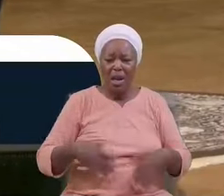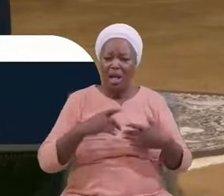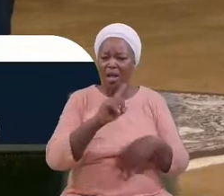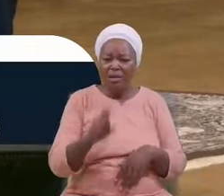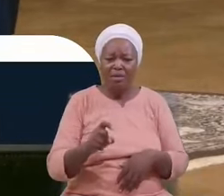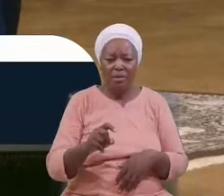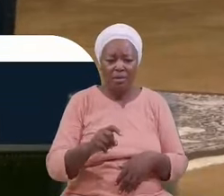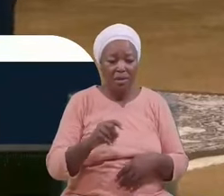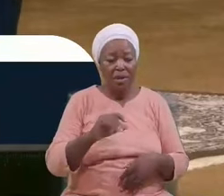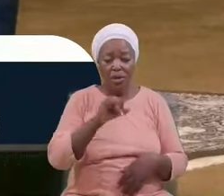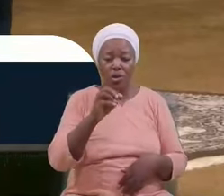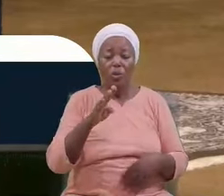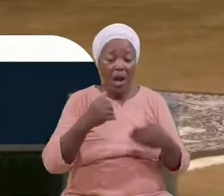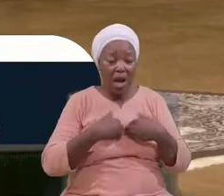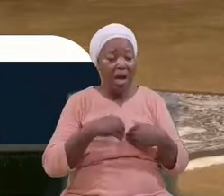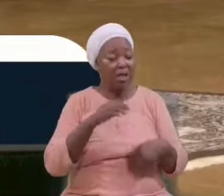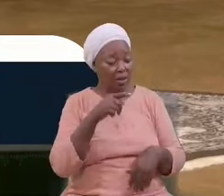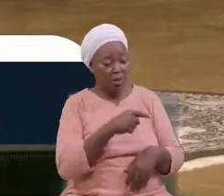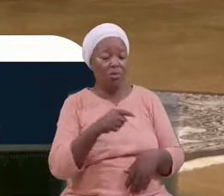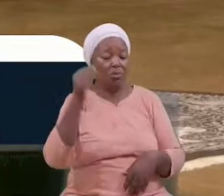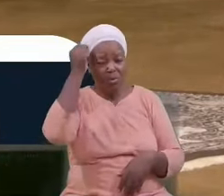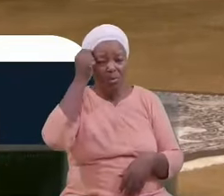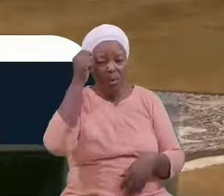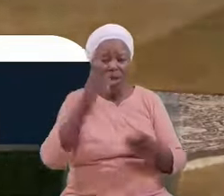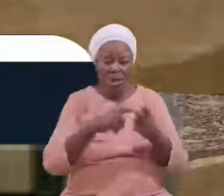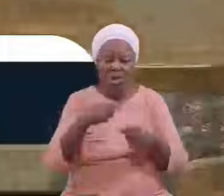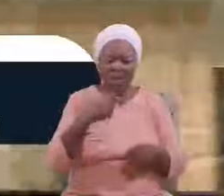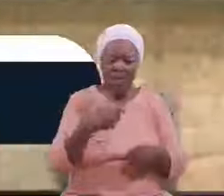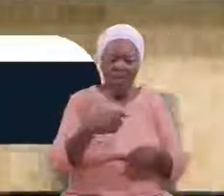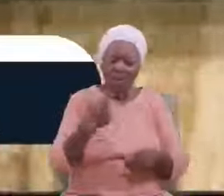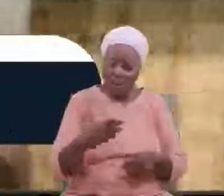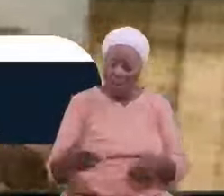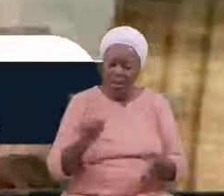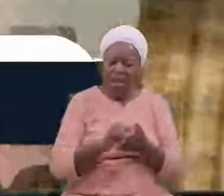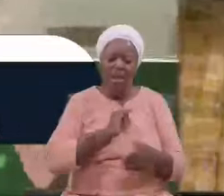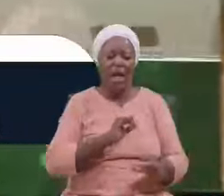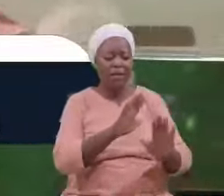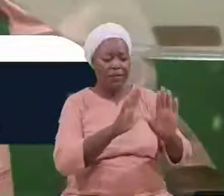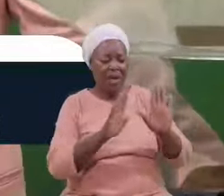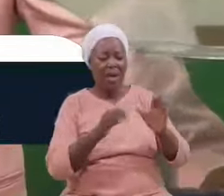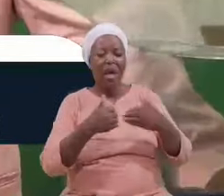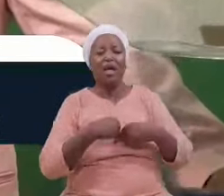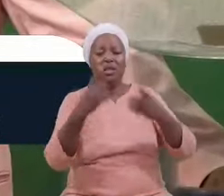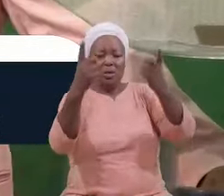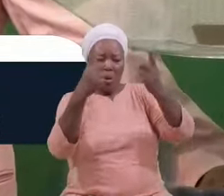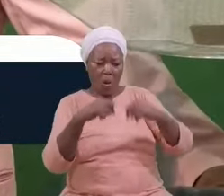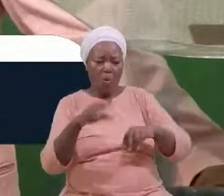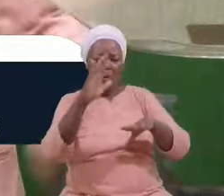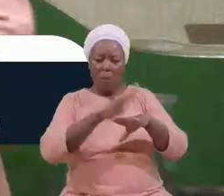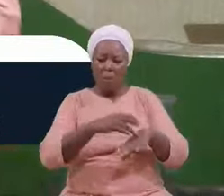toutes choses soient bonnes? Il a ses mauvaises pensées. Il a même dit que ce que je craignais, mais